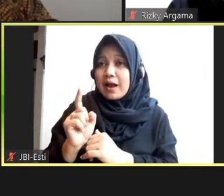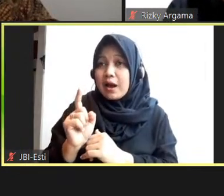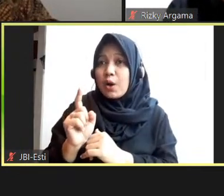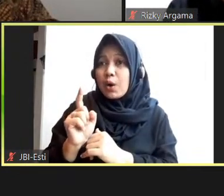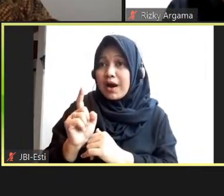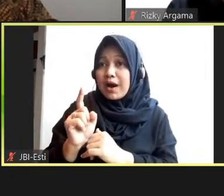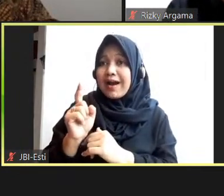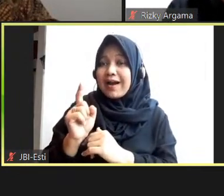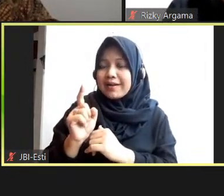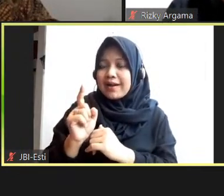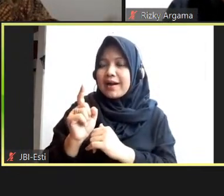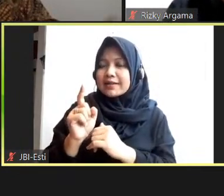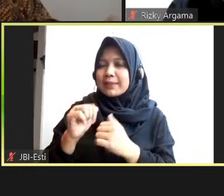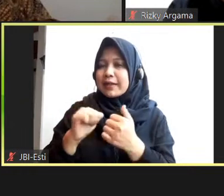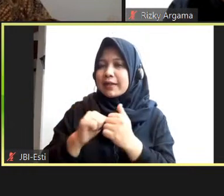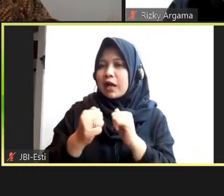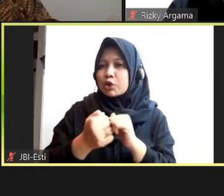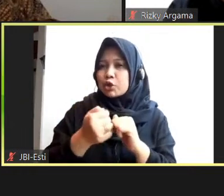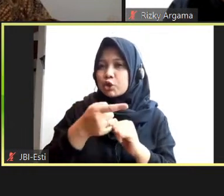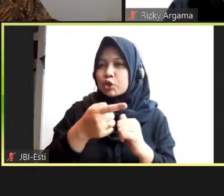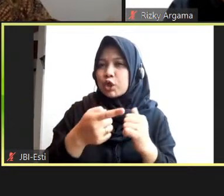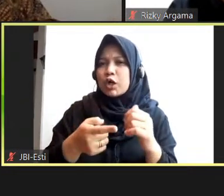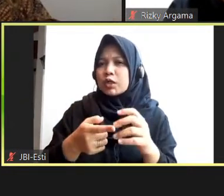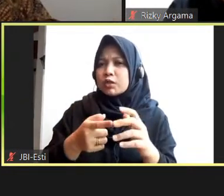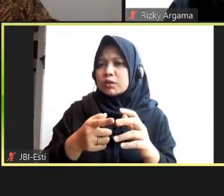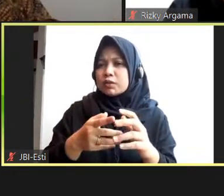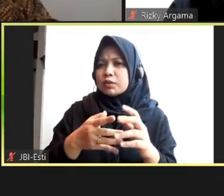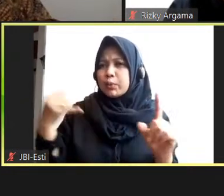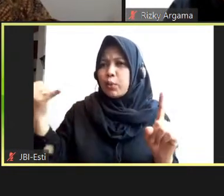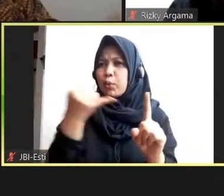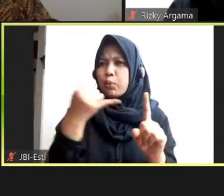digital dialami oleh mereka yang